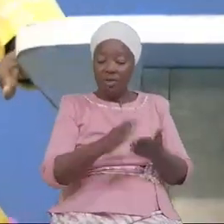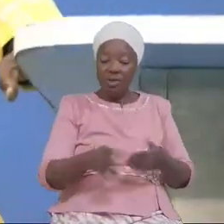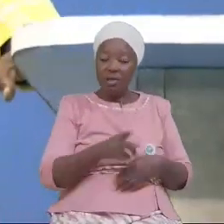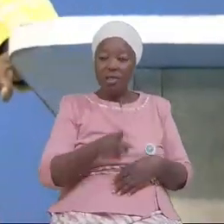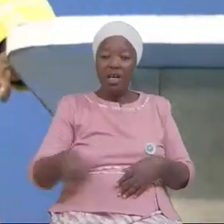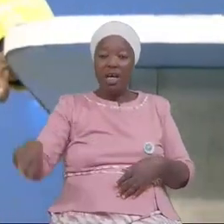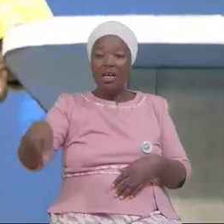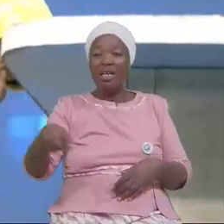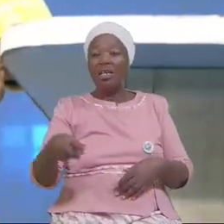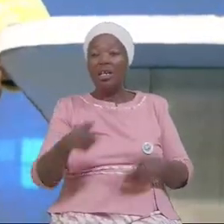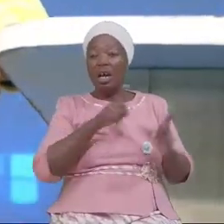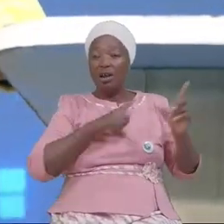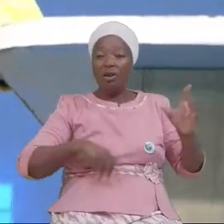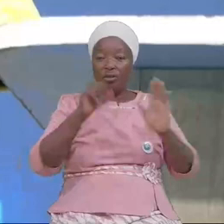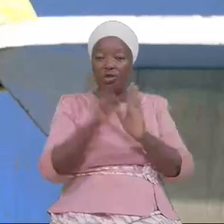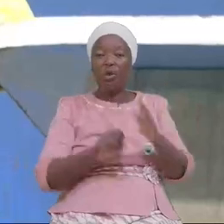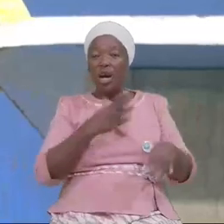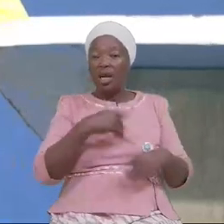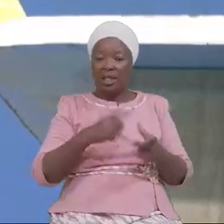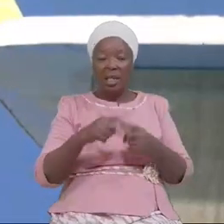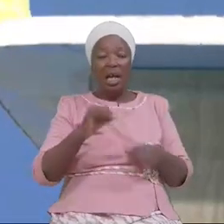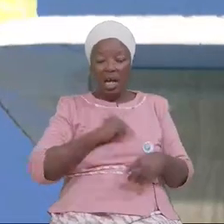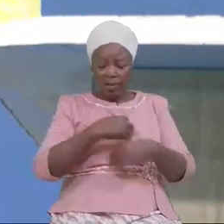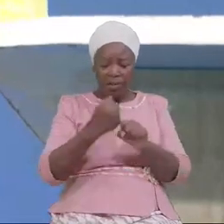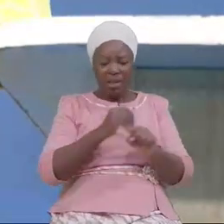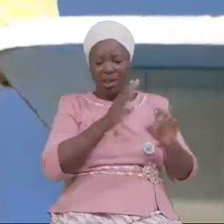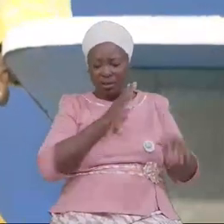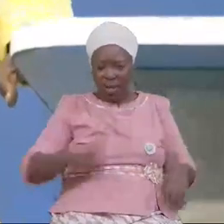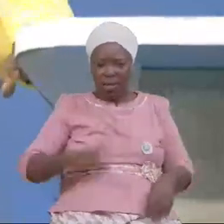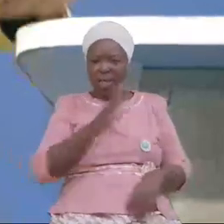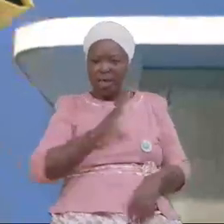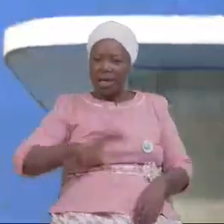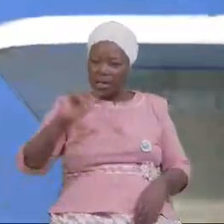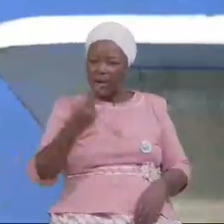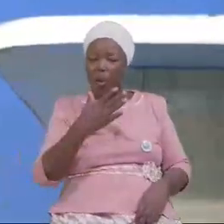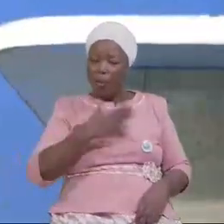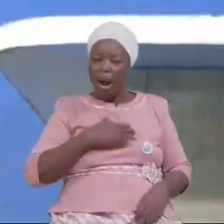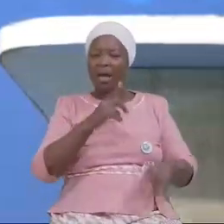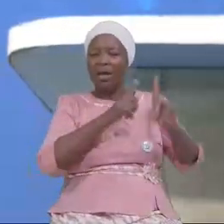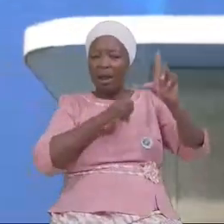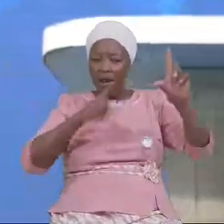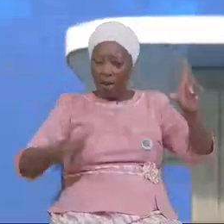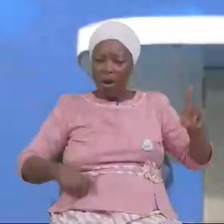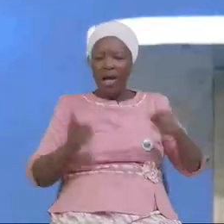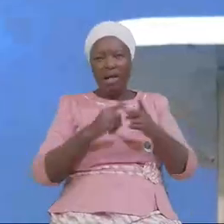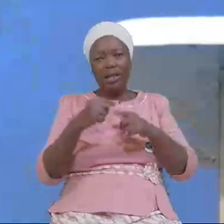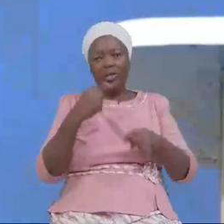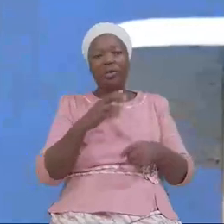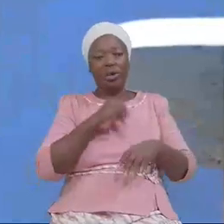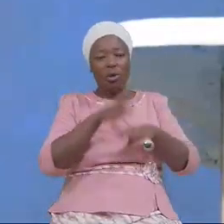et j'ai fait de Christ. Christ est seul mon Seigneur. Et puis il a appelé